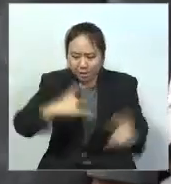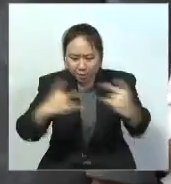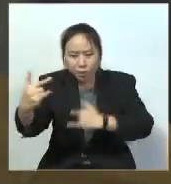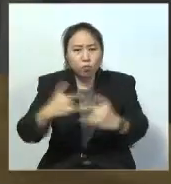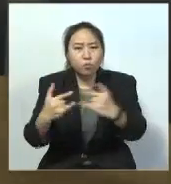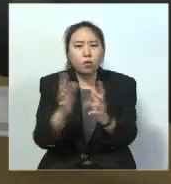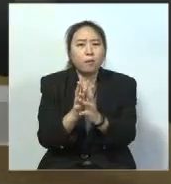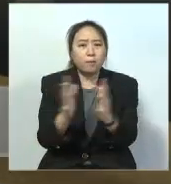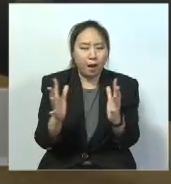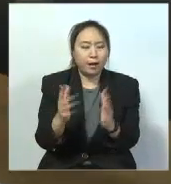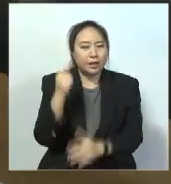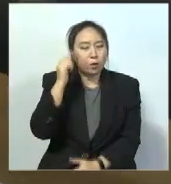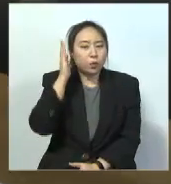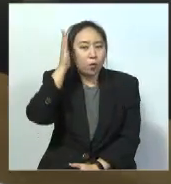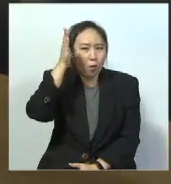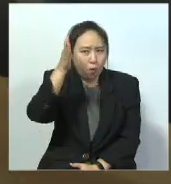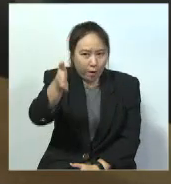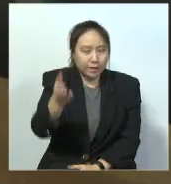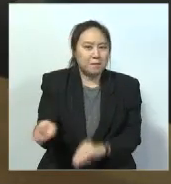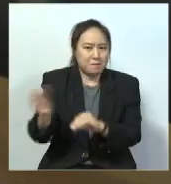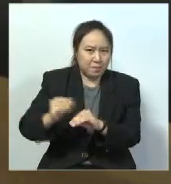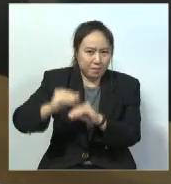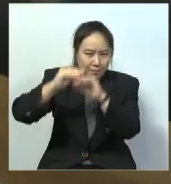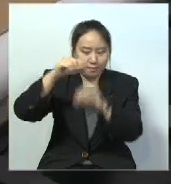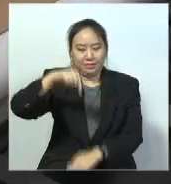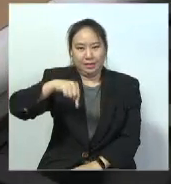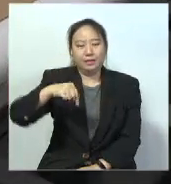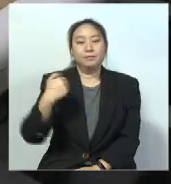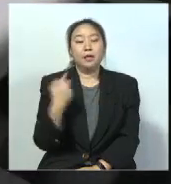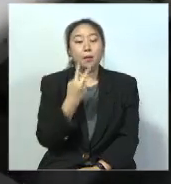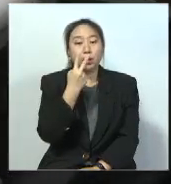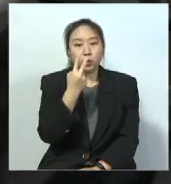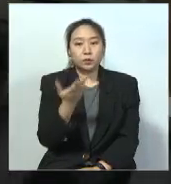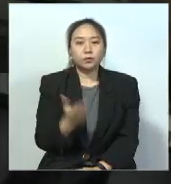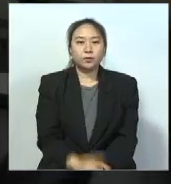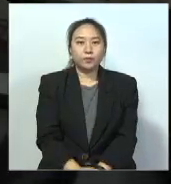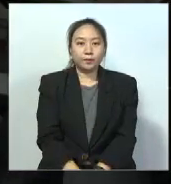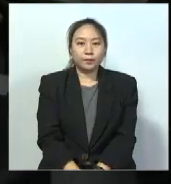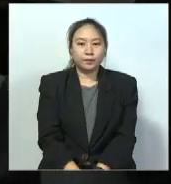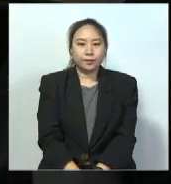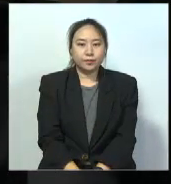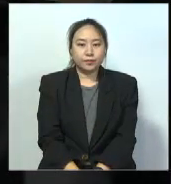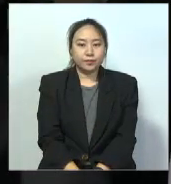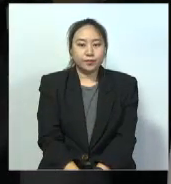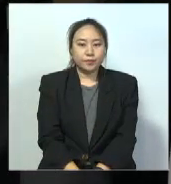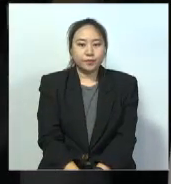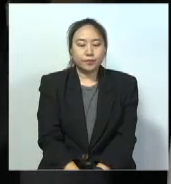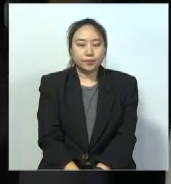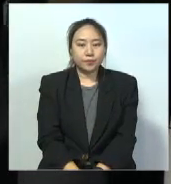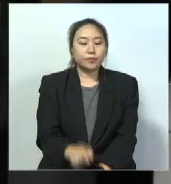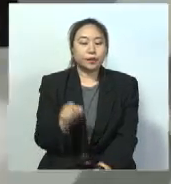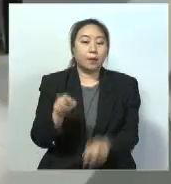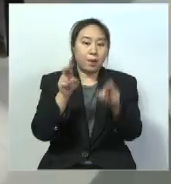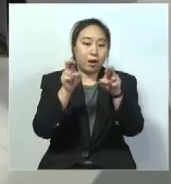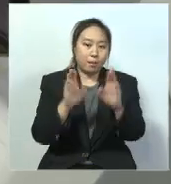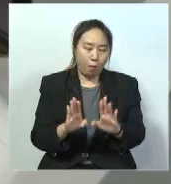คาดว่าจากเนี้ยจะมีมากที่ท่าอากาศยานแห่งนี ้ เดี๋ยวไปดูภาพกันครับนี่นะครับก็ระบ